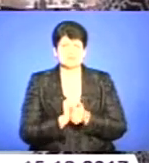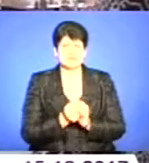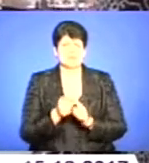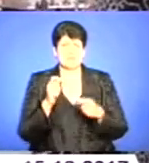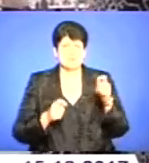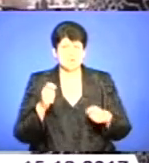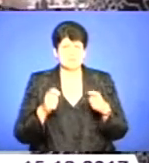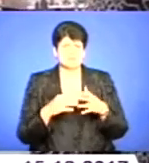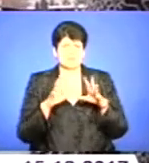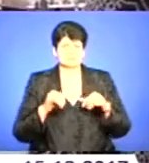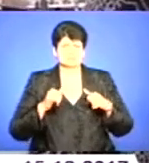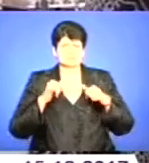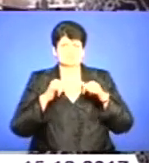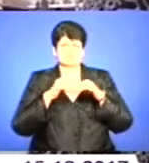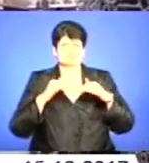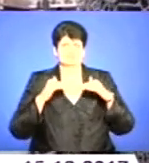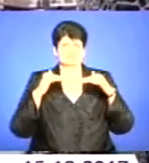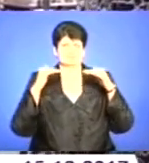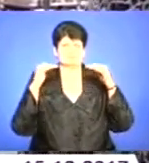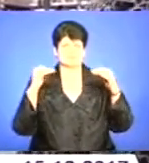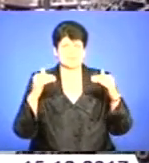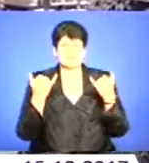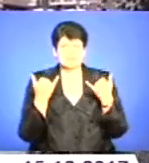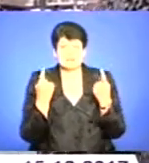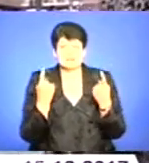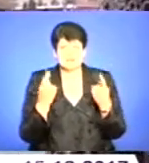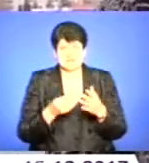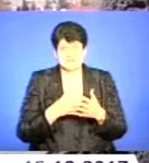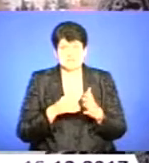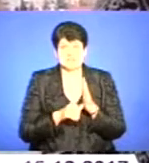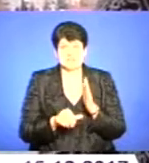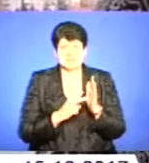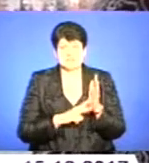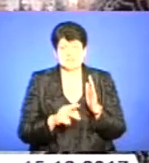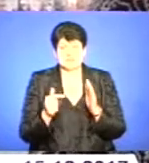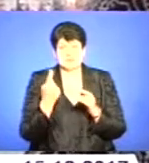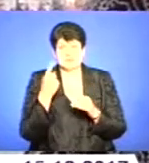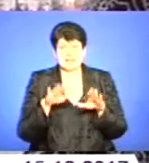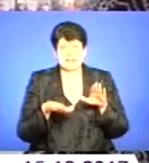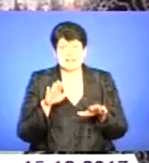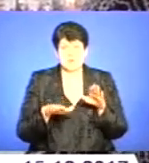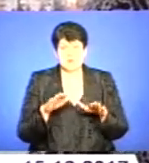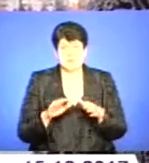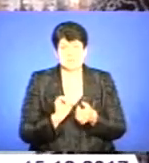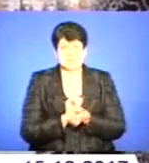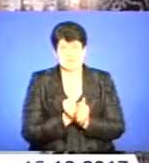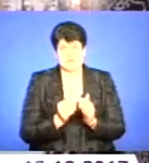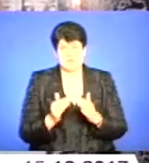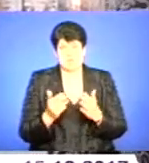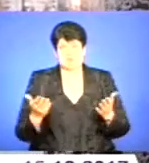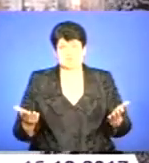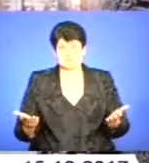буде догорити. Зараз вже дуже дикі ціни, 60-70 гривень за кілограм сира домашнього. Так